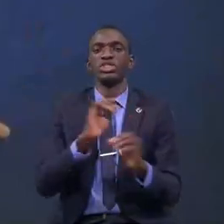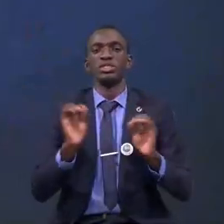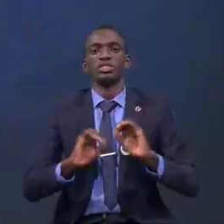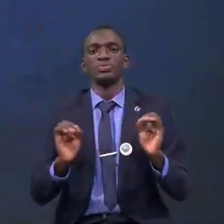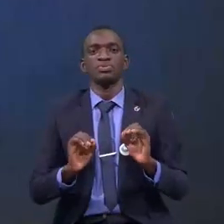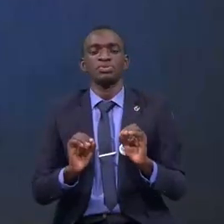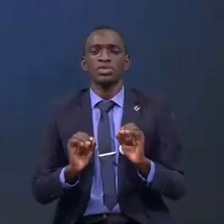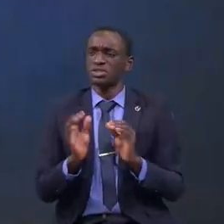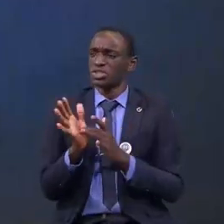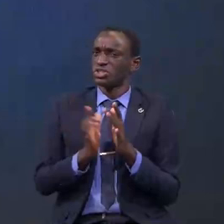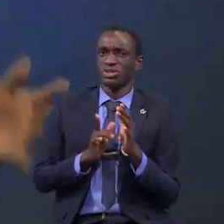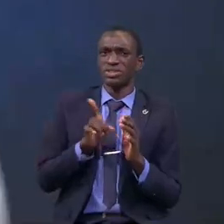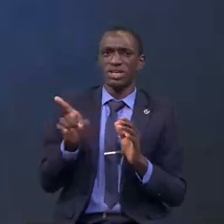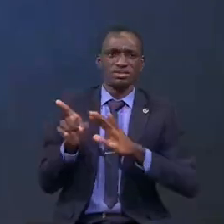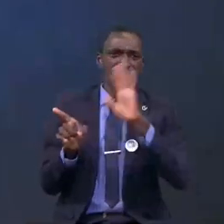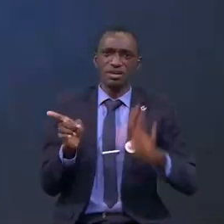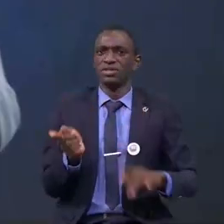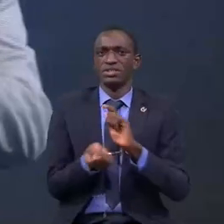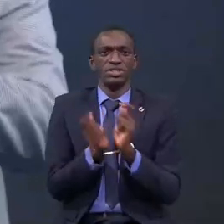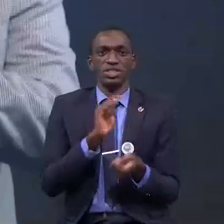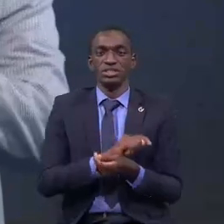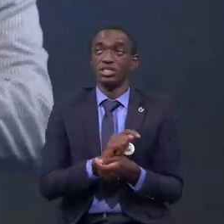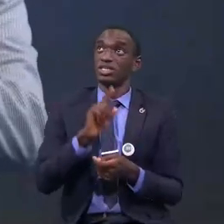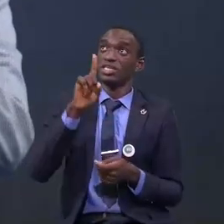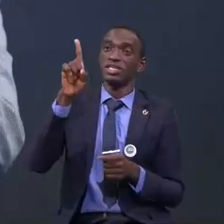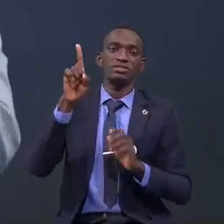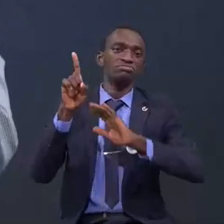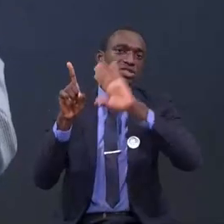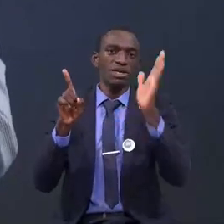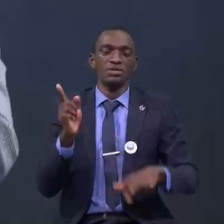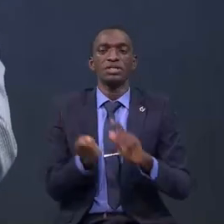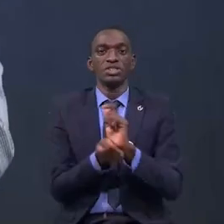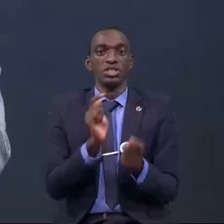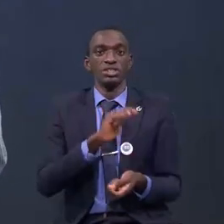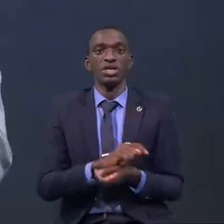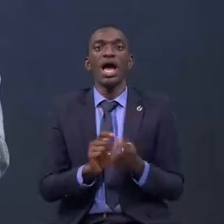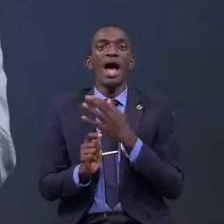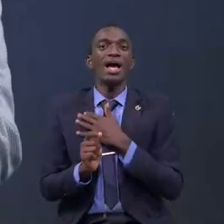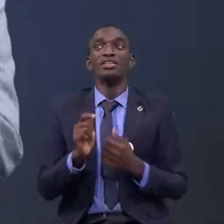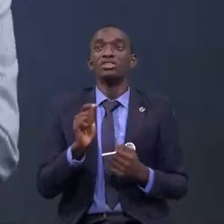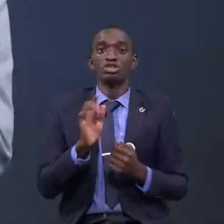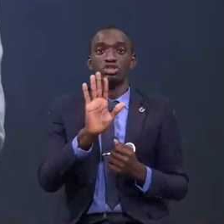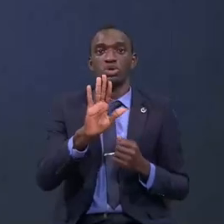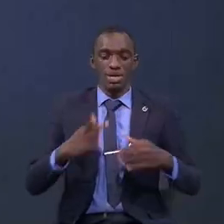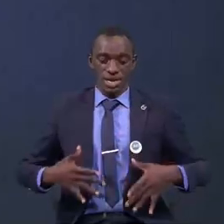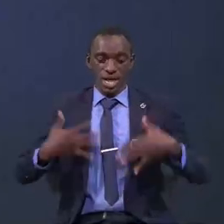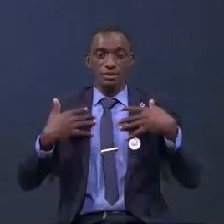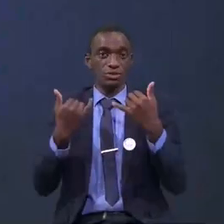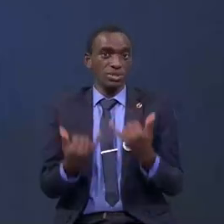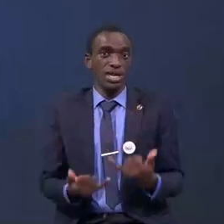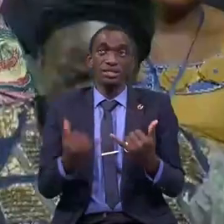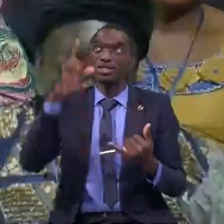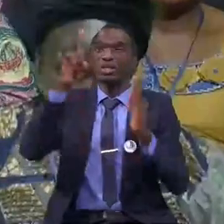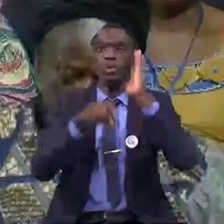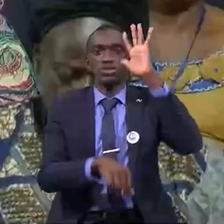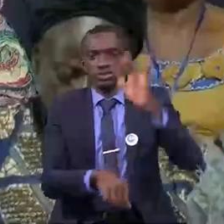inchangeable. Il est inchangeable. Il est inchangeable. Et dans ta vie ce soir, il